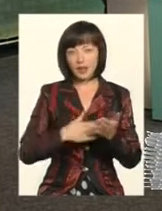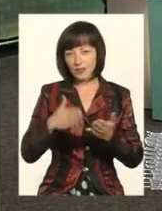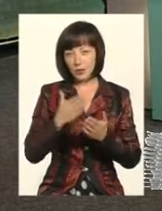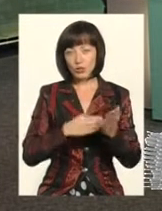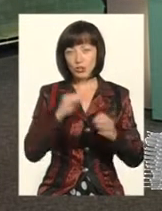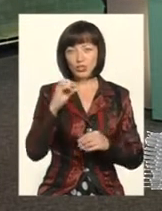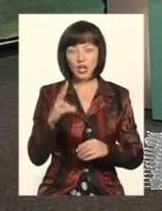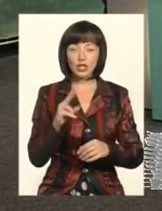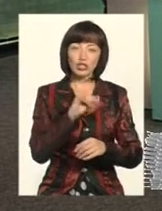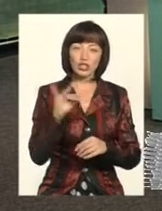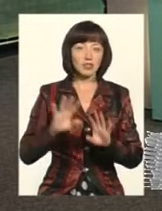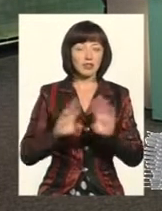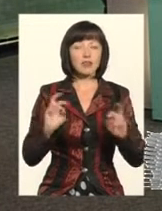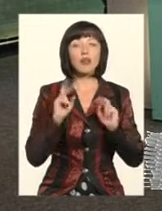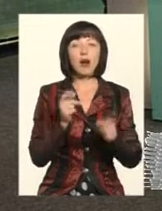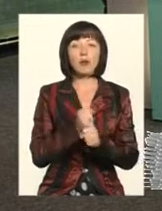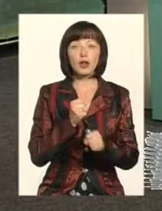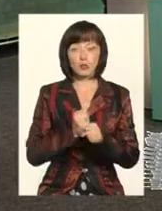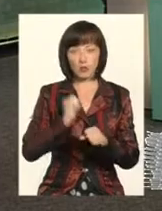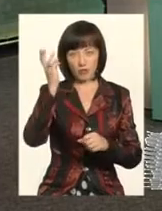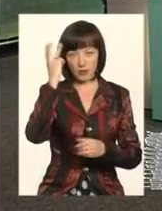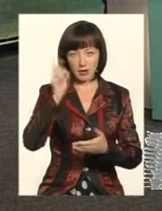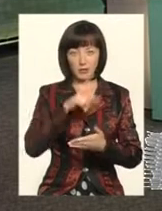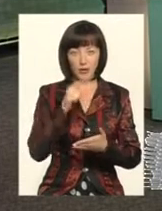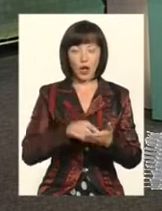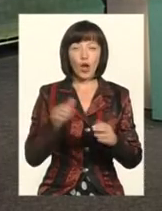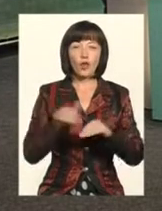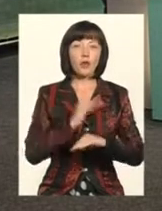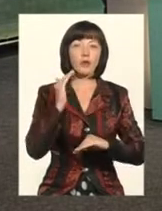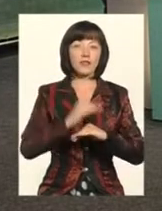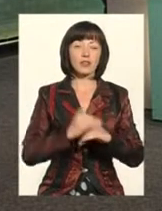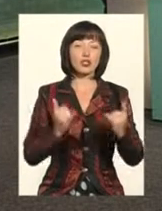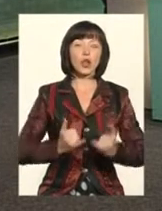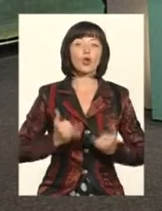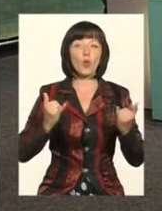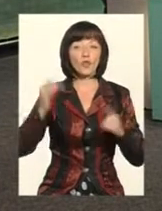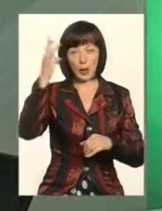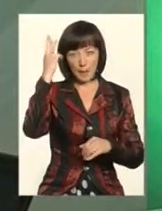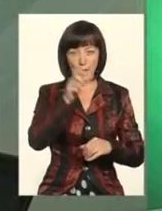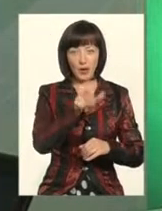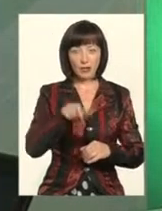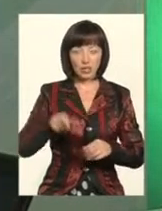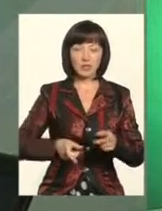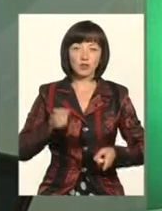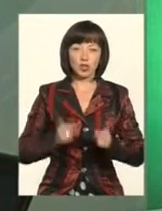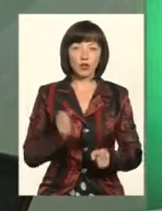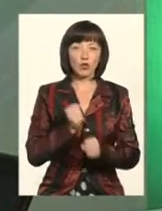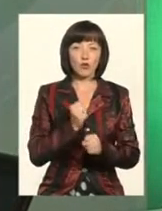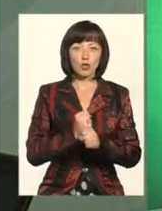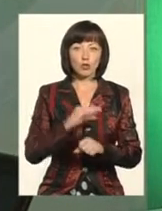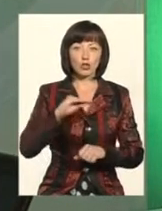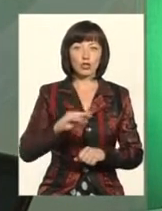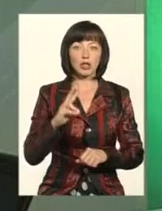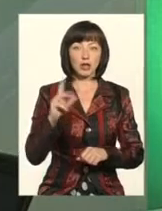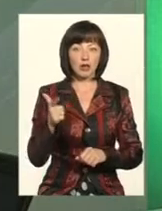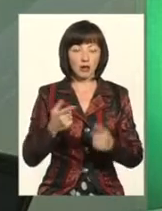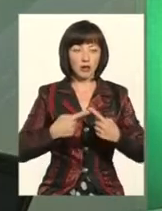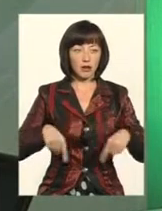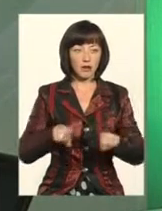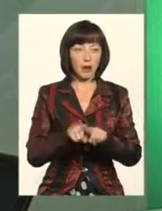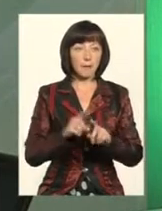чи не ліквідовуються? Як вони працюють в обласному центрі? Добрий вечір, шановні хмельничани. Звичайно, робота житлово-комунальної сфери,